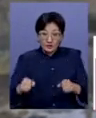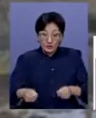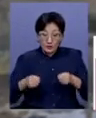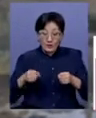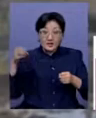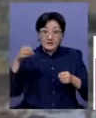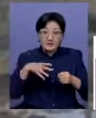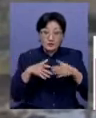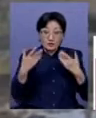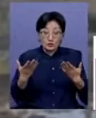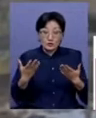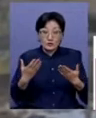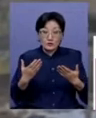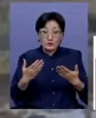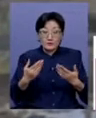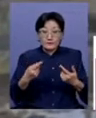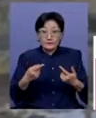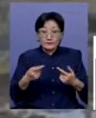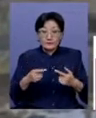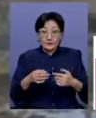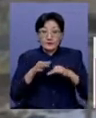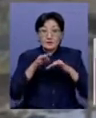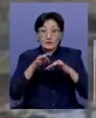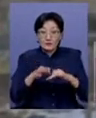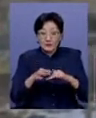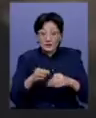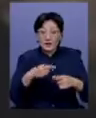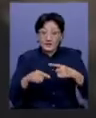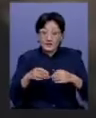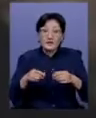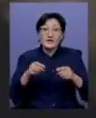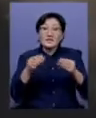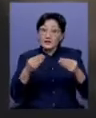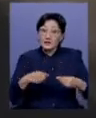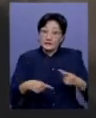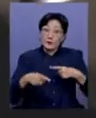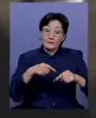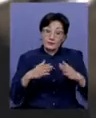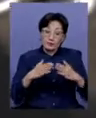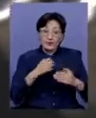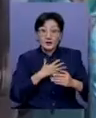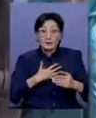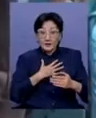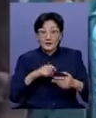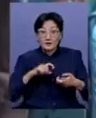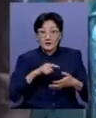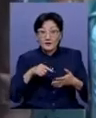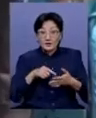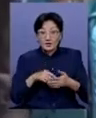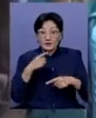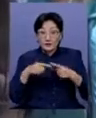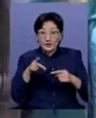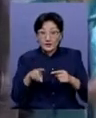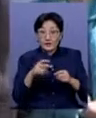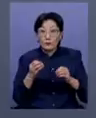светіміз жоқ былай айтқанда өжеген шығарып саламыз салапанмен. Қайтып салапанмен үйге келеміз. Тұрғындардың сөзінше олар көкейіндегі мәселені айтып 2010 жылы